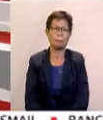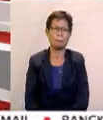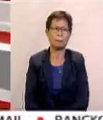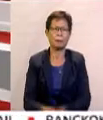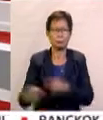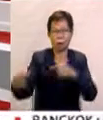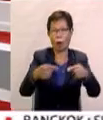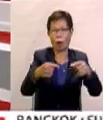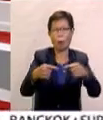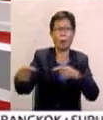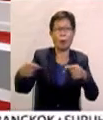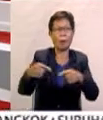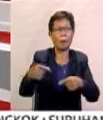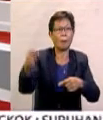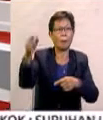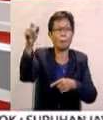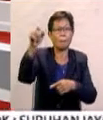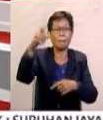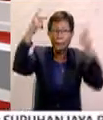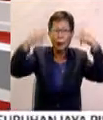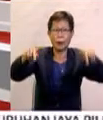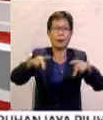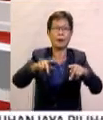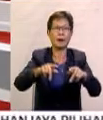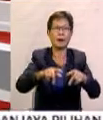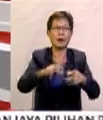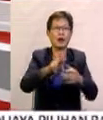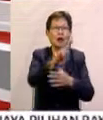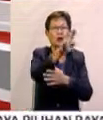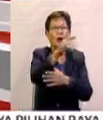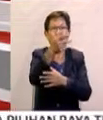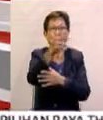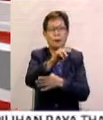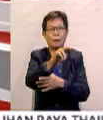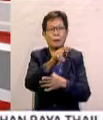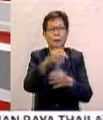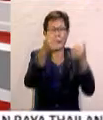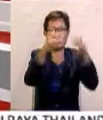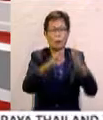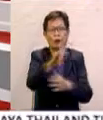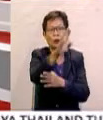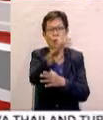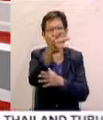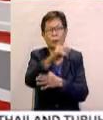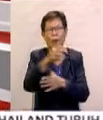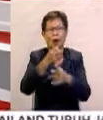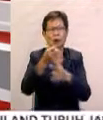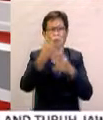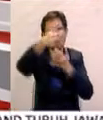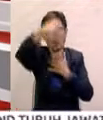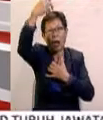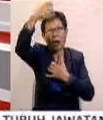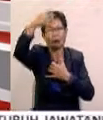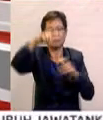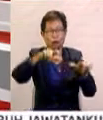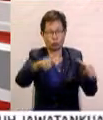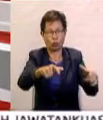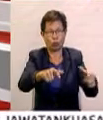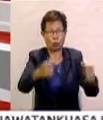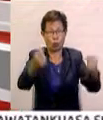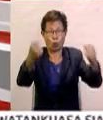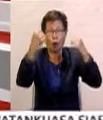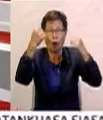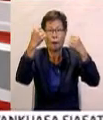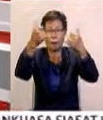Dalam saingan Liga Premier pula, jentera pasukan Universiti Teknologi Mara UiTM FC ataupun The Lion Troops bakal diperkuat dengan